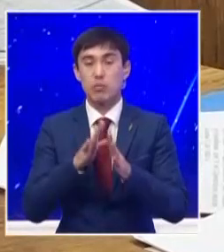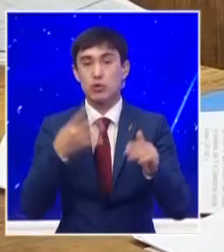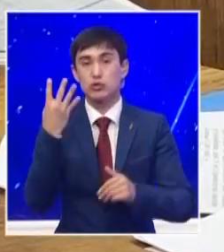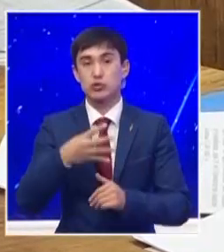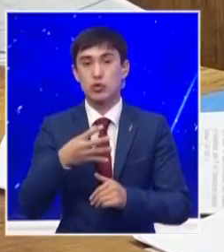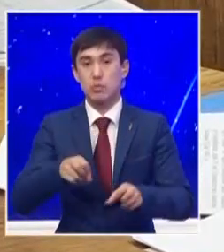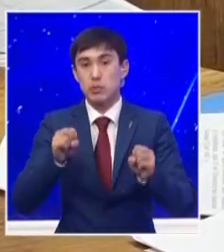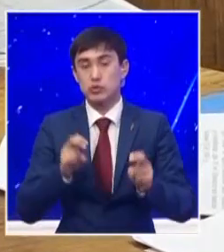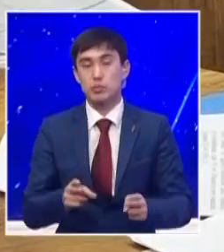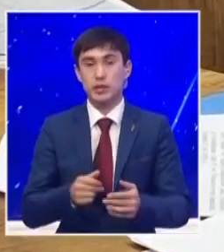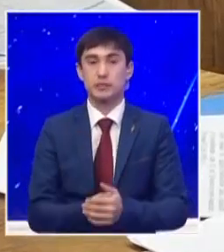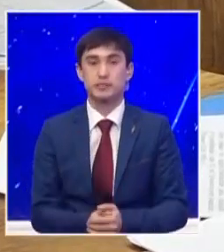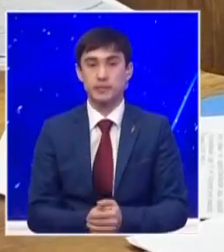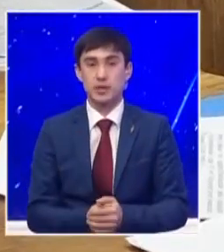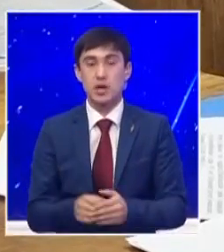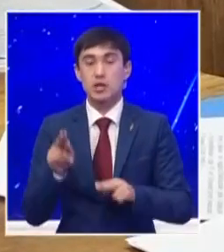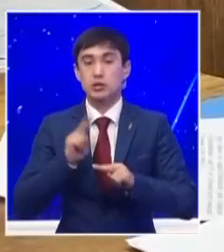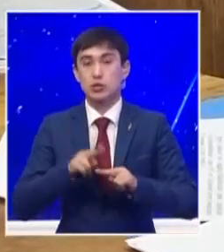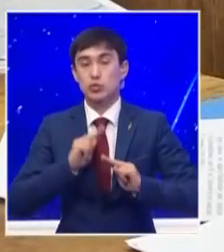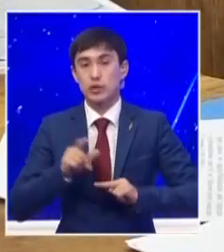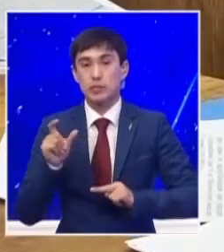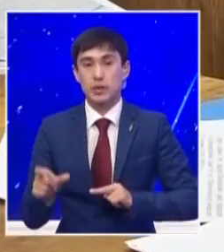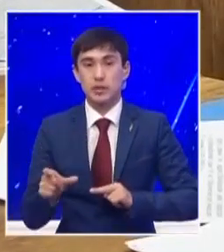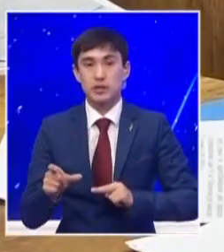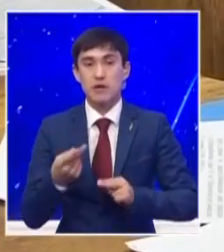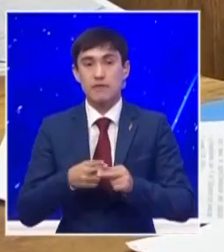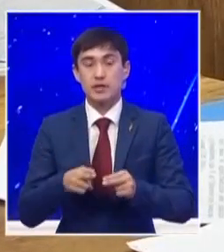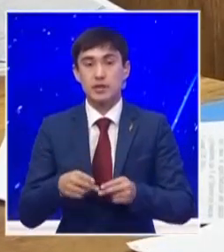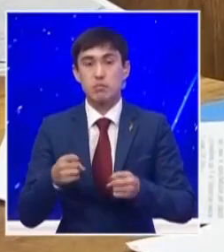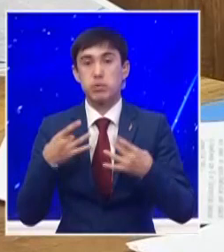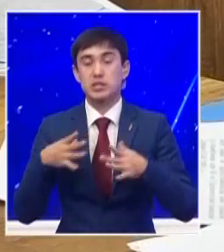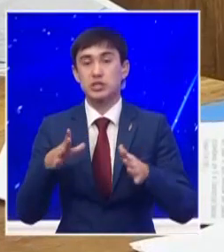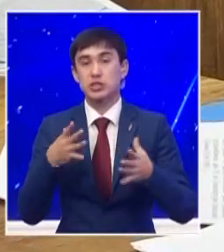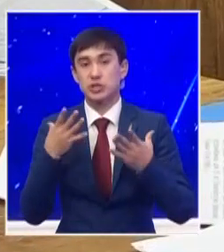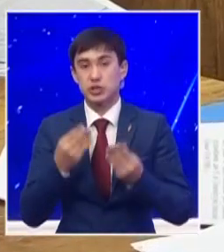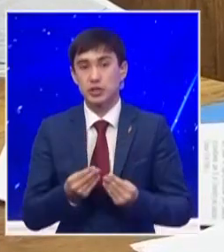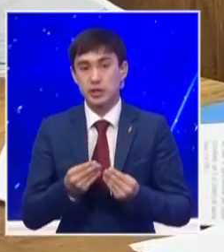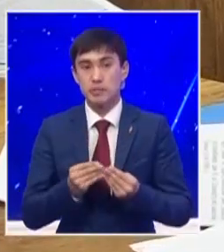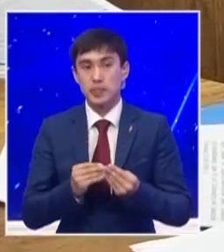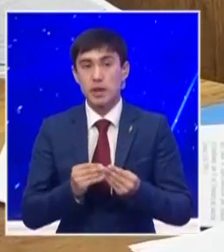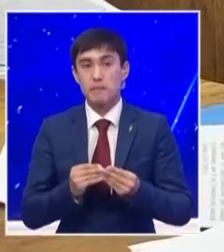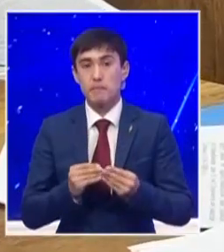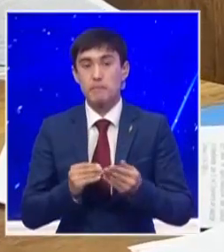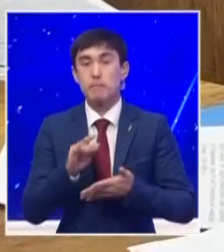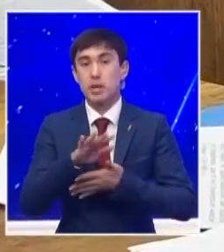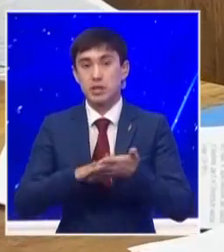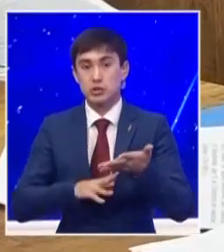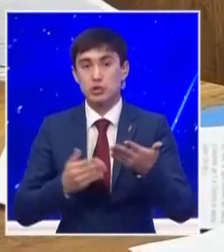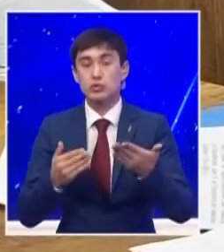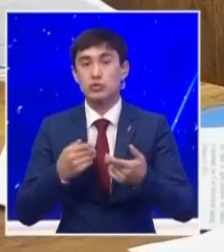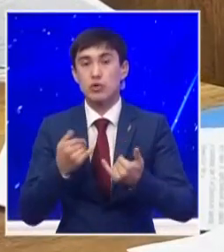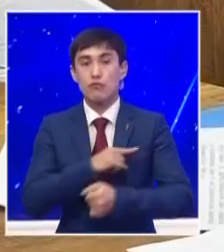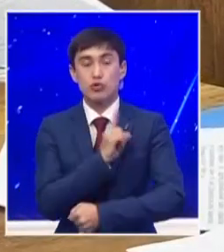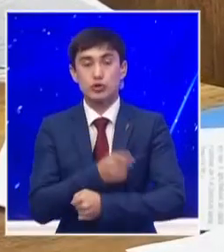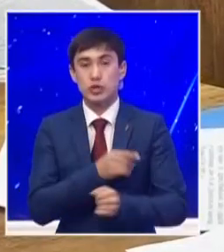со преступлений сотрудниками полиции в эти праздничные дни перешли и продолжают работать в